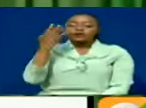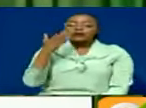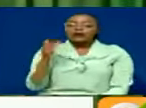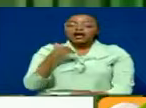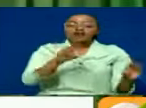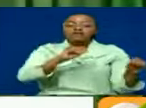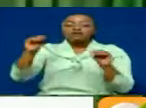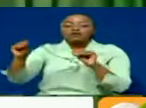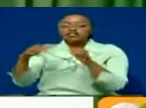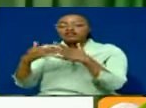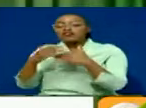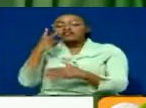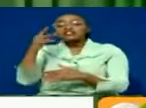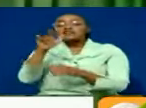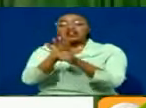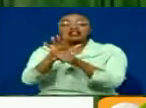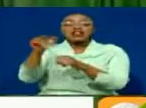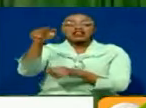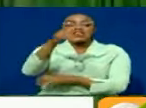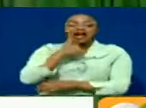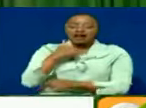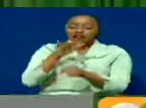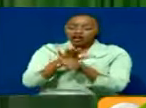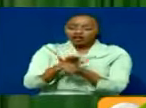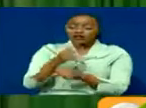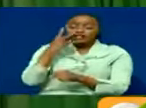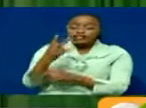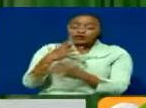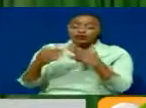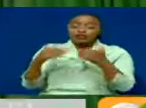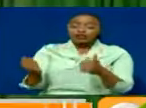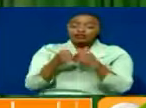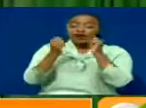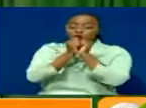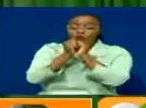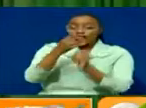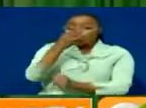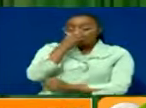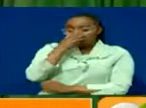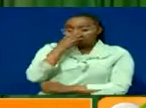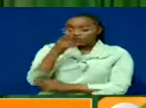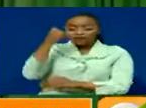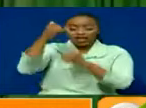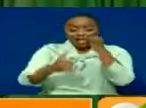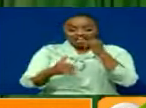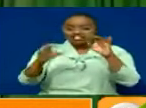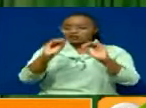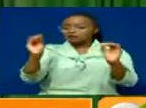tumeona wamewatoa, hata kama naona wako wengi hapa. Hii maneno ambayo mnaona inafanyikia William Ruto